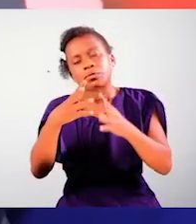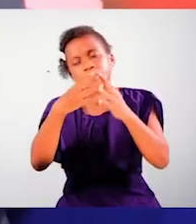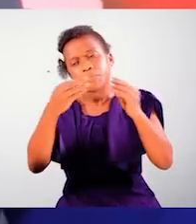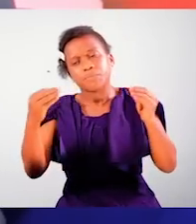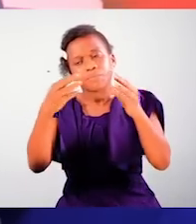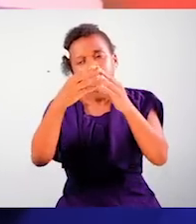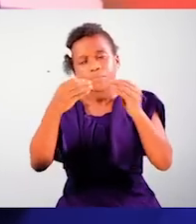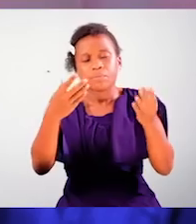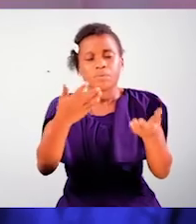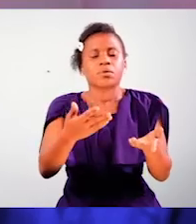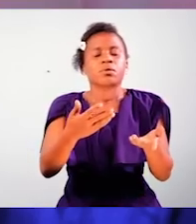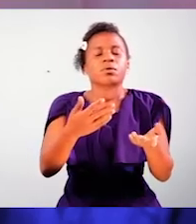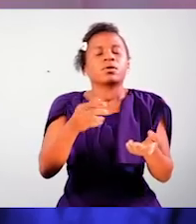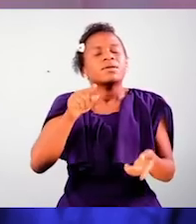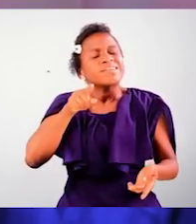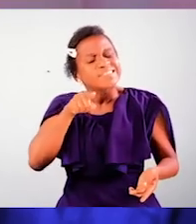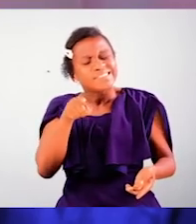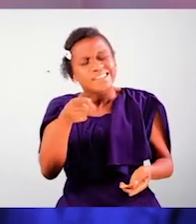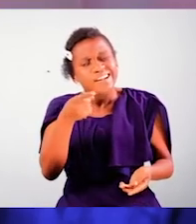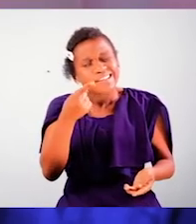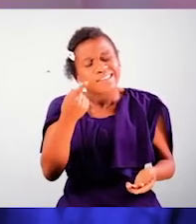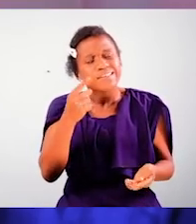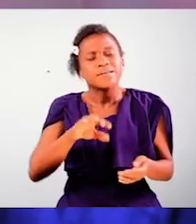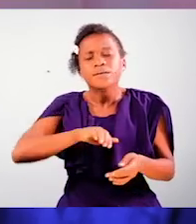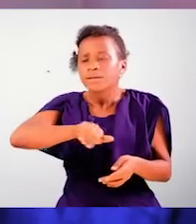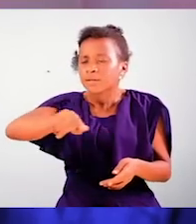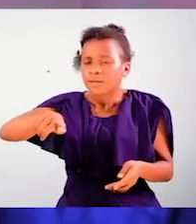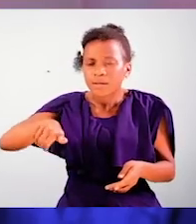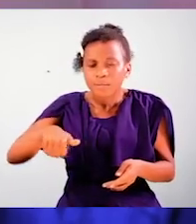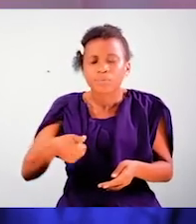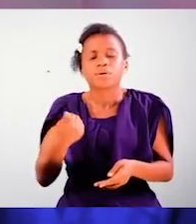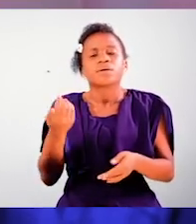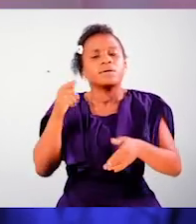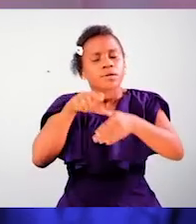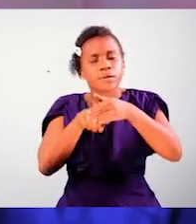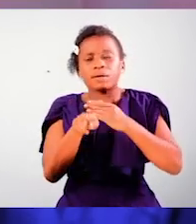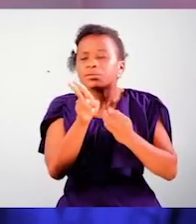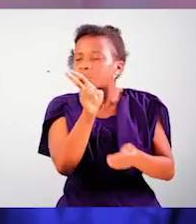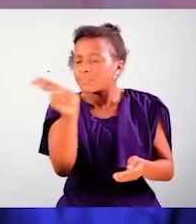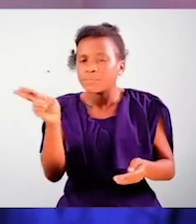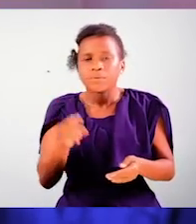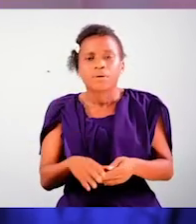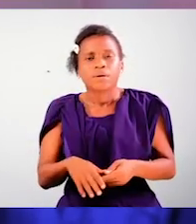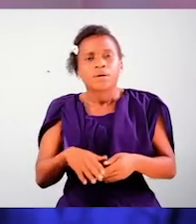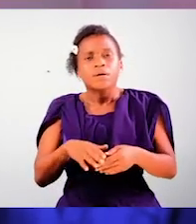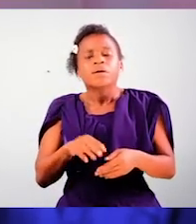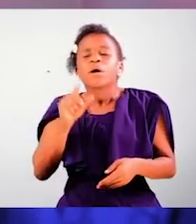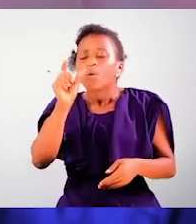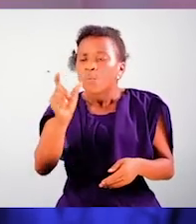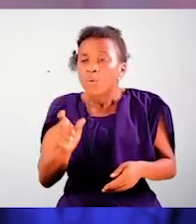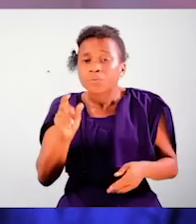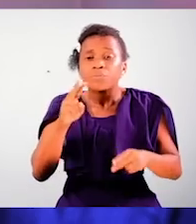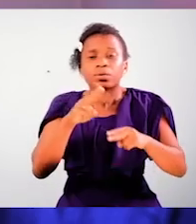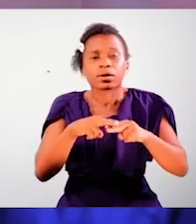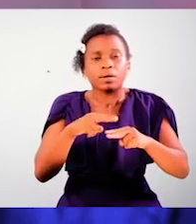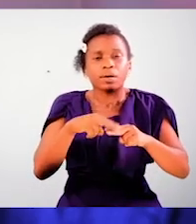majina. Lakini tunataka kujua huyu mwizi anayeiba ndani ya almashauri. Almashauri hakuna mizimu inakaa pale mezani. Ni watu wanakaa. Tunataka